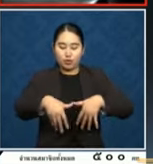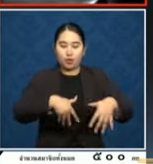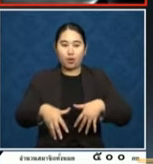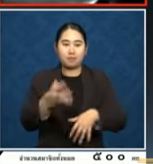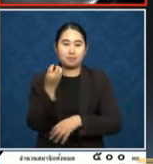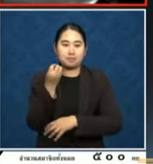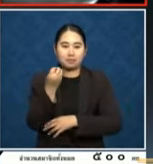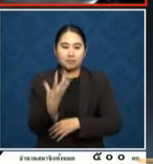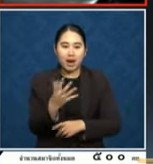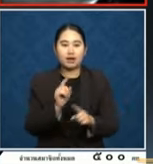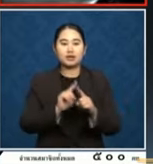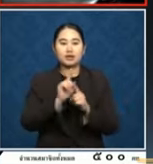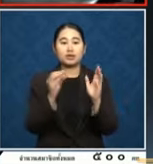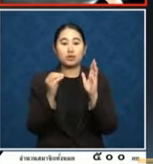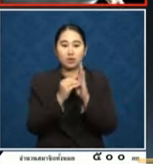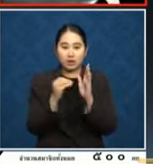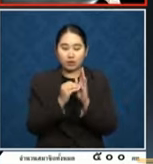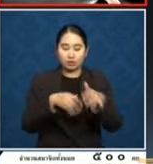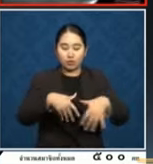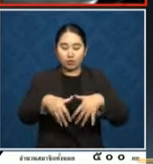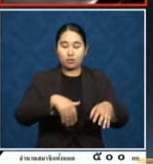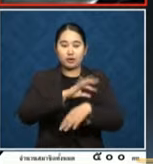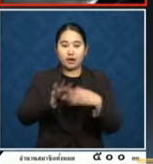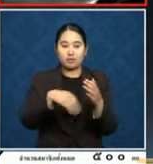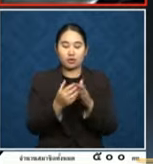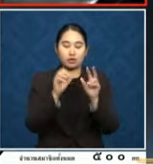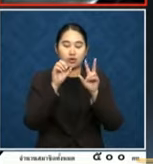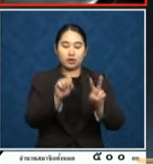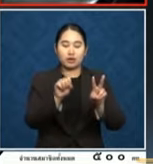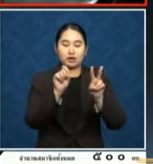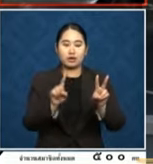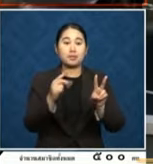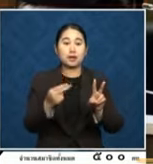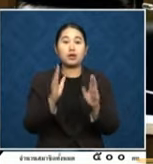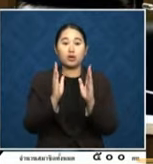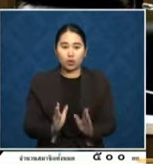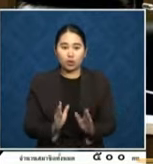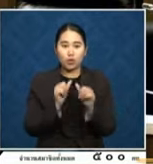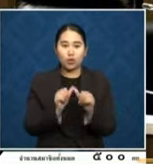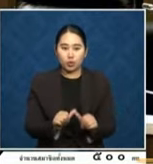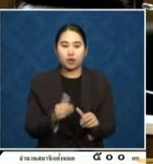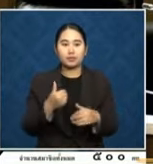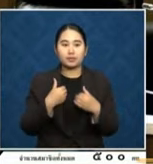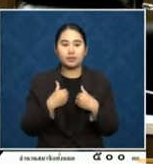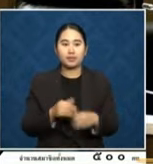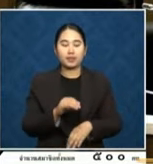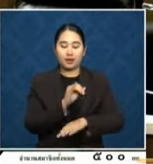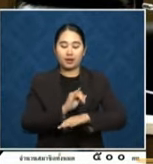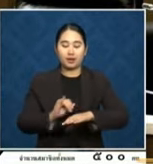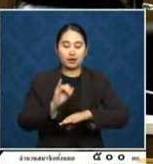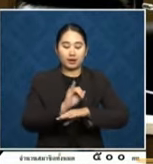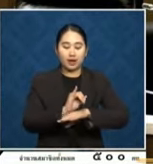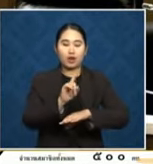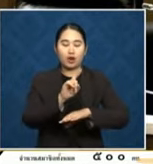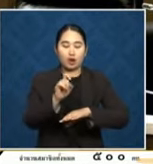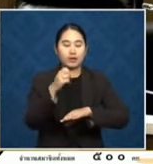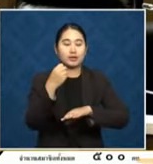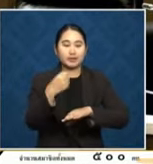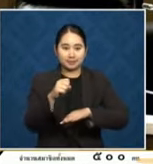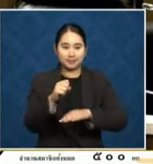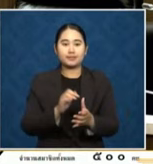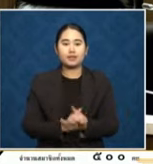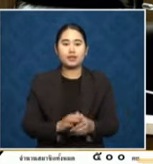ากที่สุดในกรุงเทพมหานครมีประชากรกว่า 210,000 คนมีพื้นที่กว่า 110.7 ตารางกิโลเม